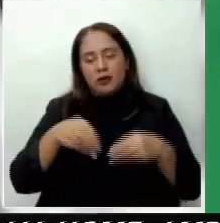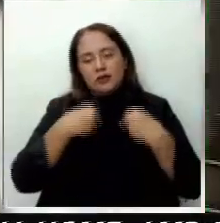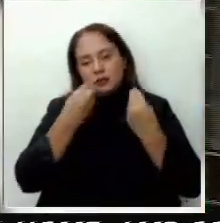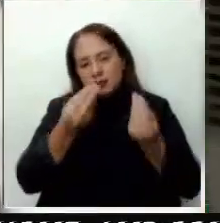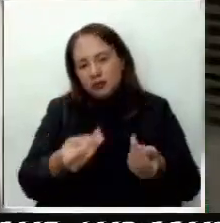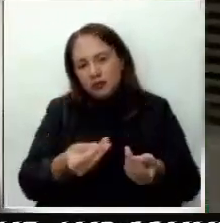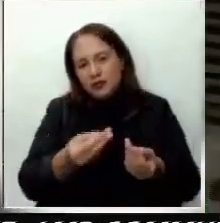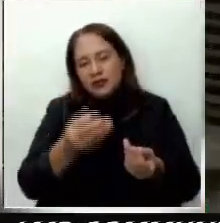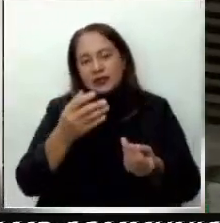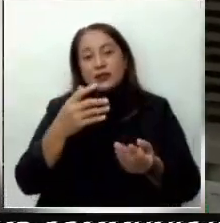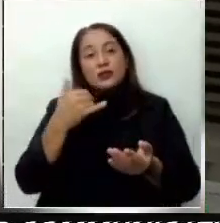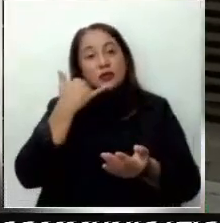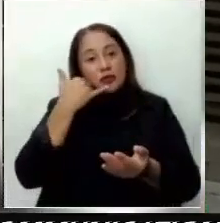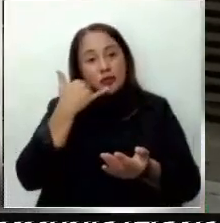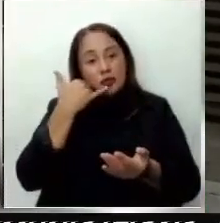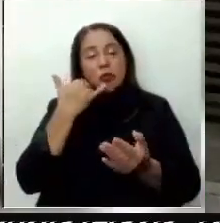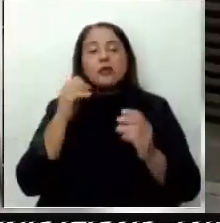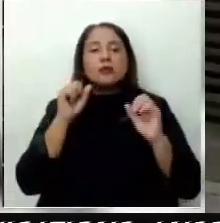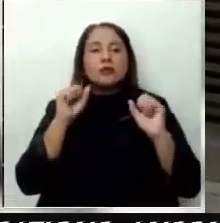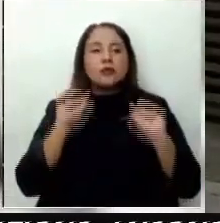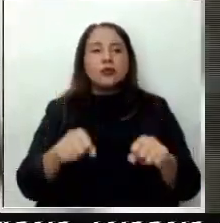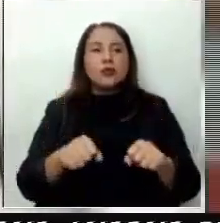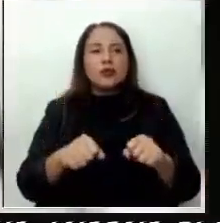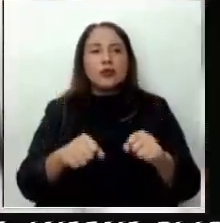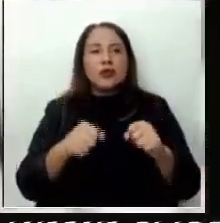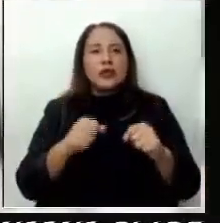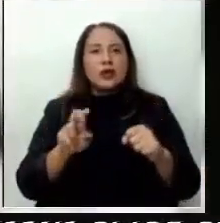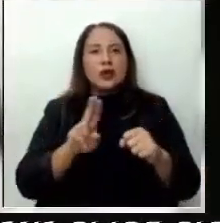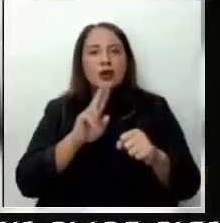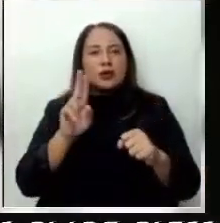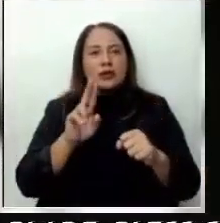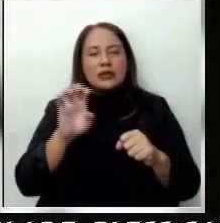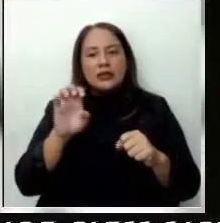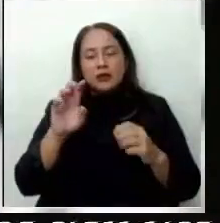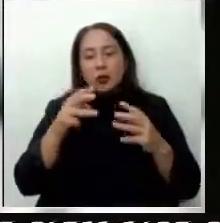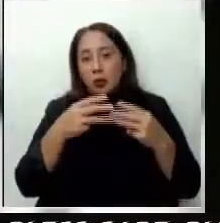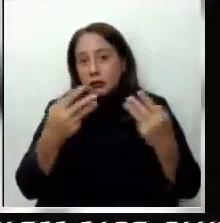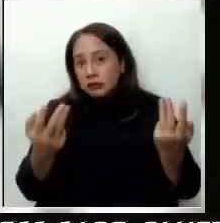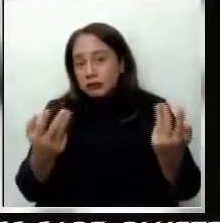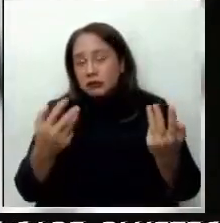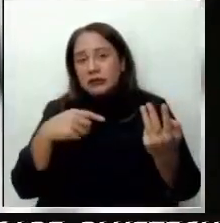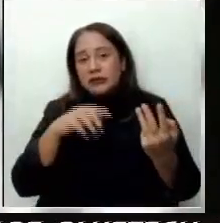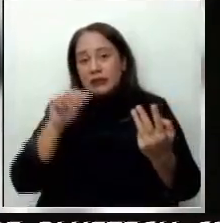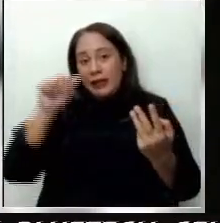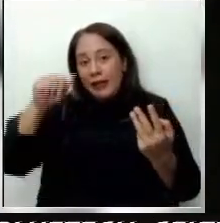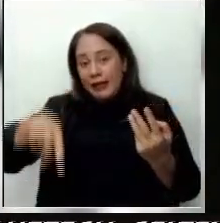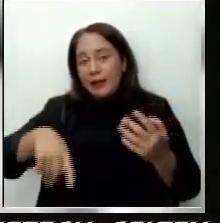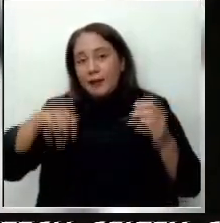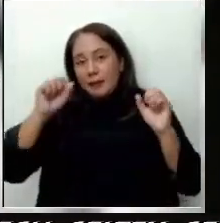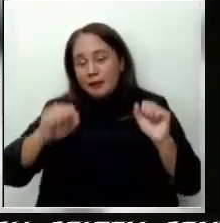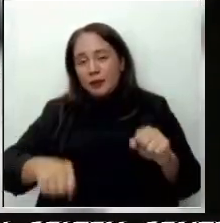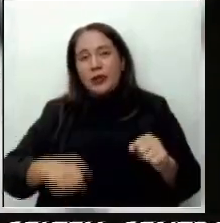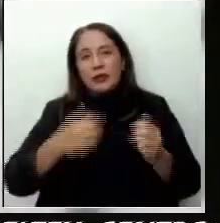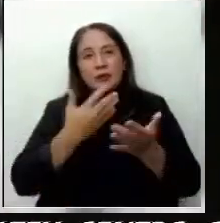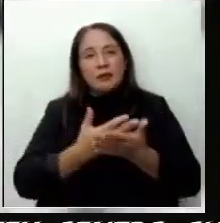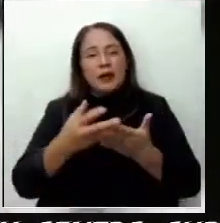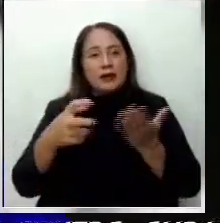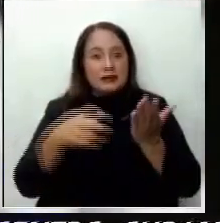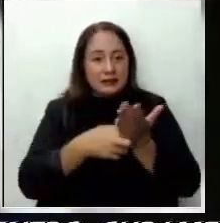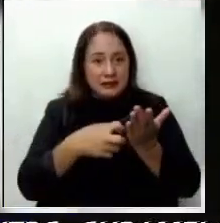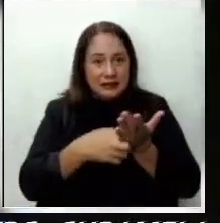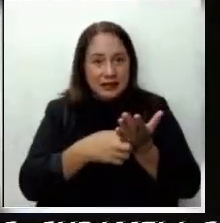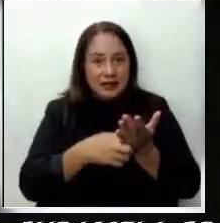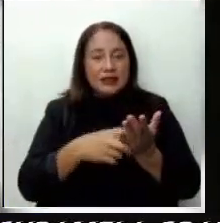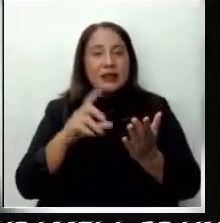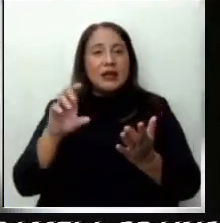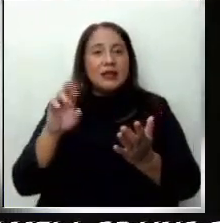smartphone. Pwede rin direktang gumamit ng isang e-wallet. Dito sa wallet app na ito, pwede dito na kayo bumili ng ticket para sa LRT